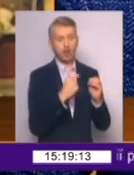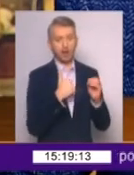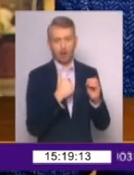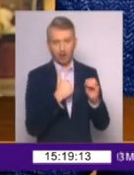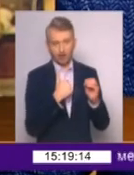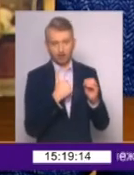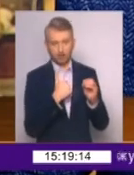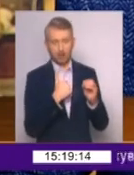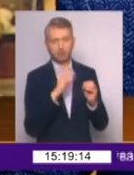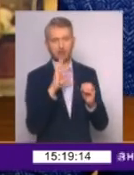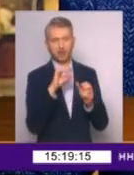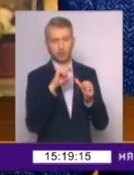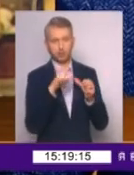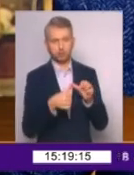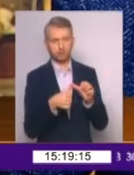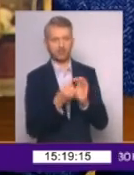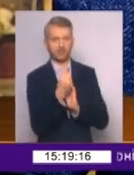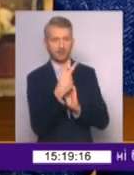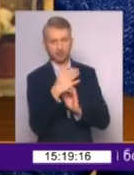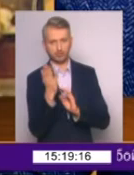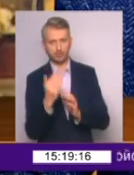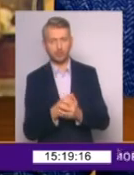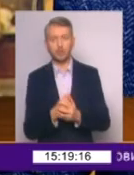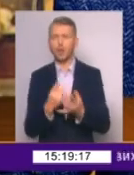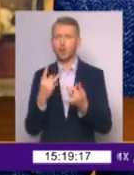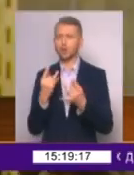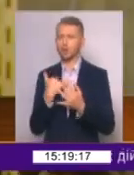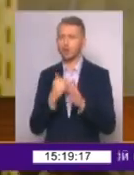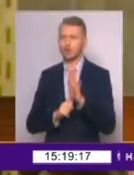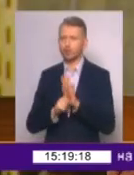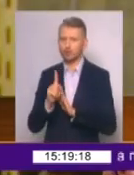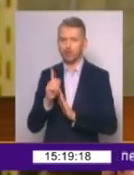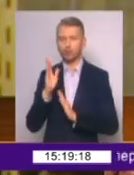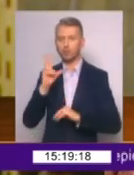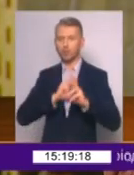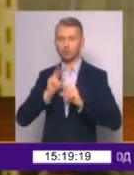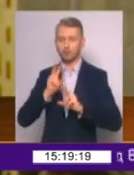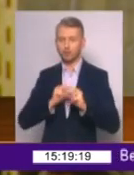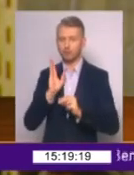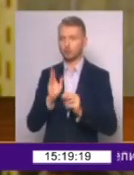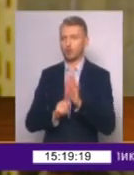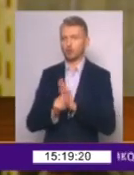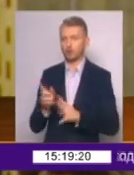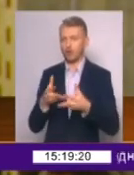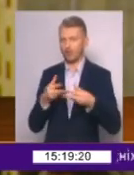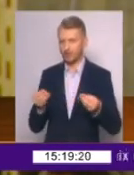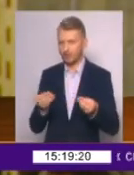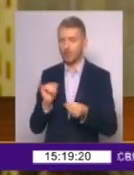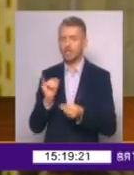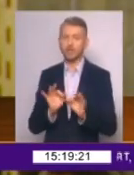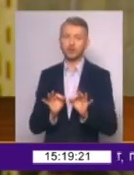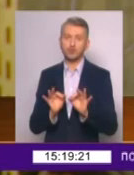години щосереди. Розкажіть, от у нас вже розпочинається, ну, будемо сподіватися, вже весна, і,